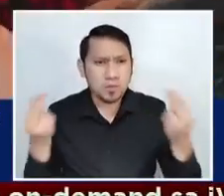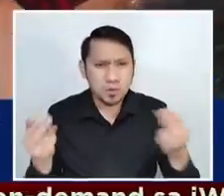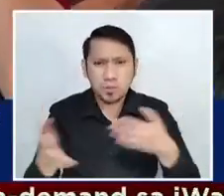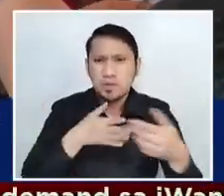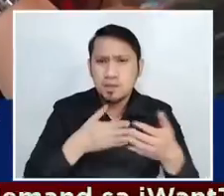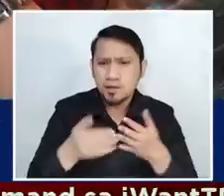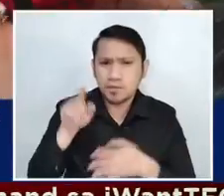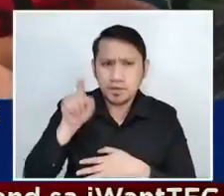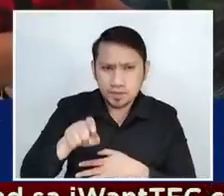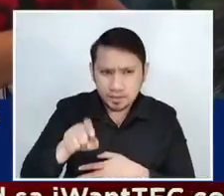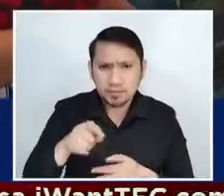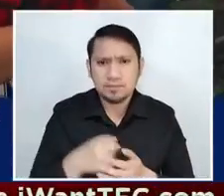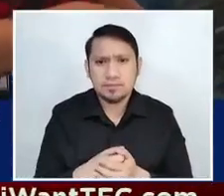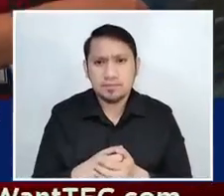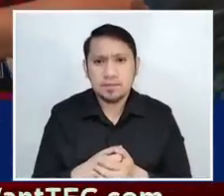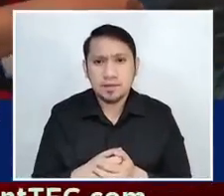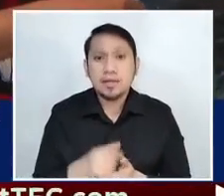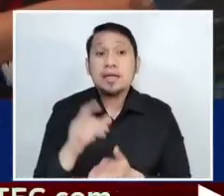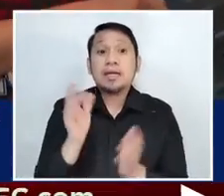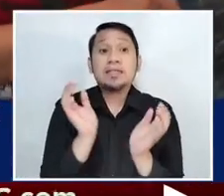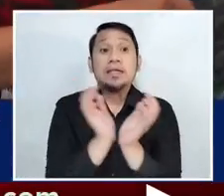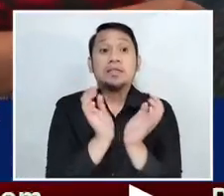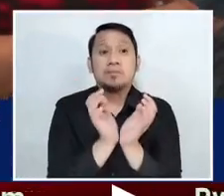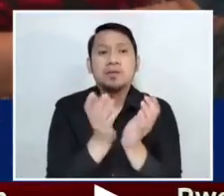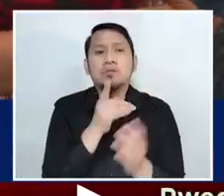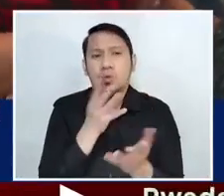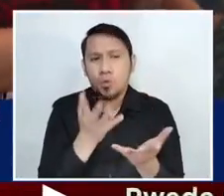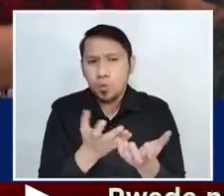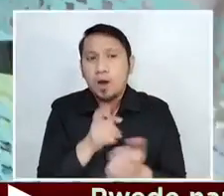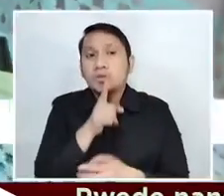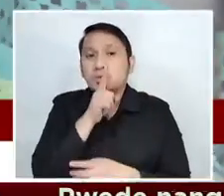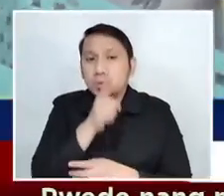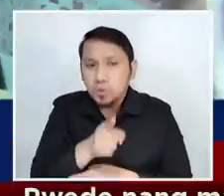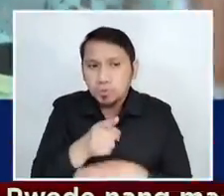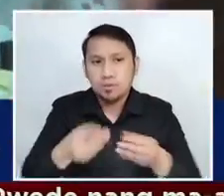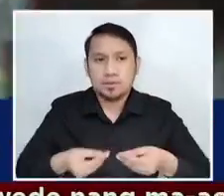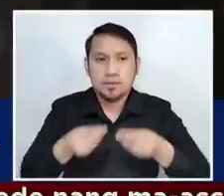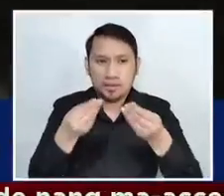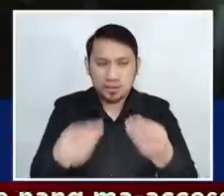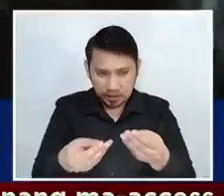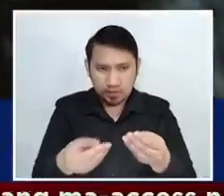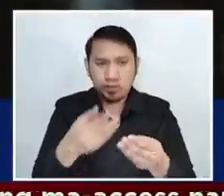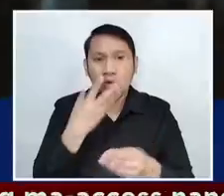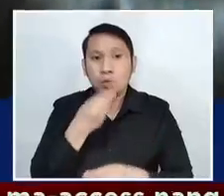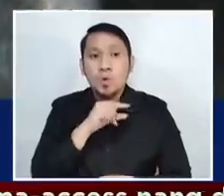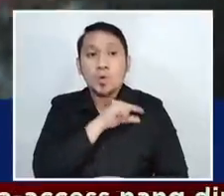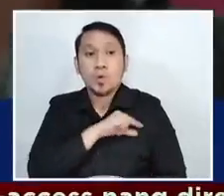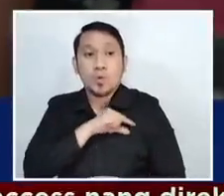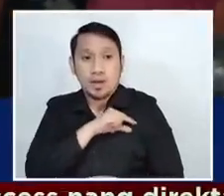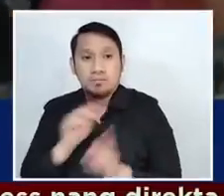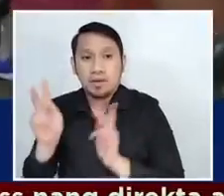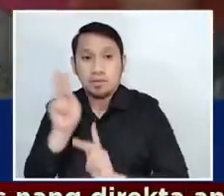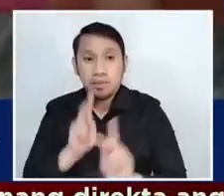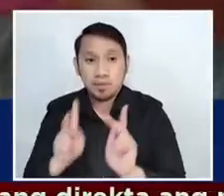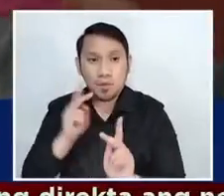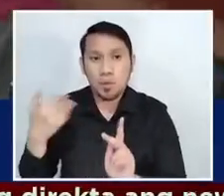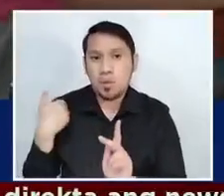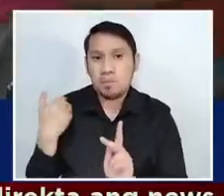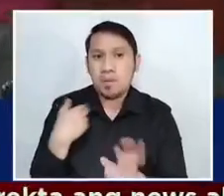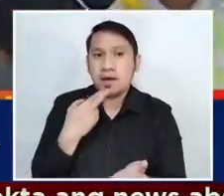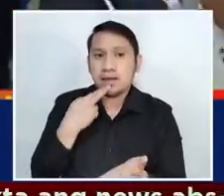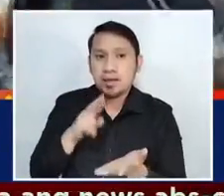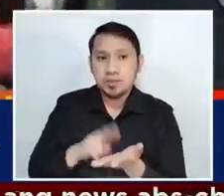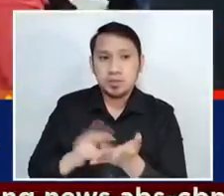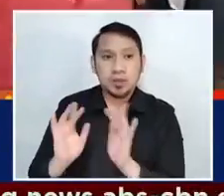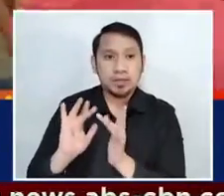anak ko. Tiniyak naman ng DSWD na mabibigyan pa din ng ayuda ang mga kwalipikadong beneficiary na hindi nakapag-register